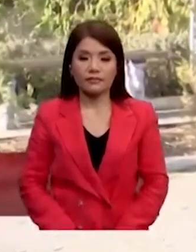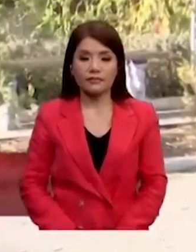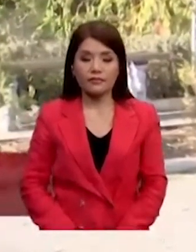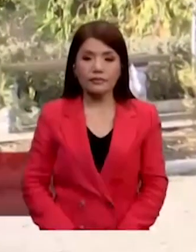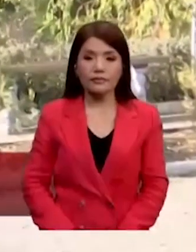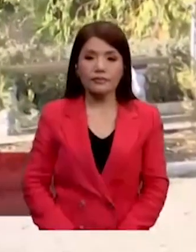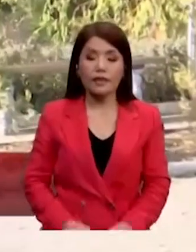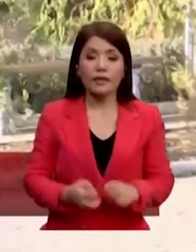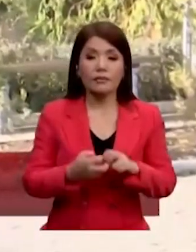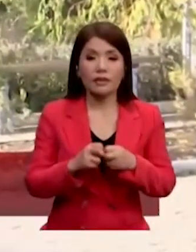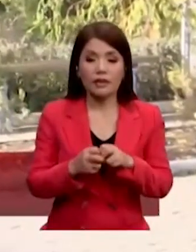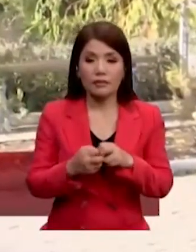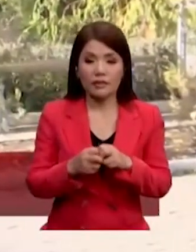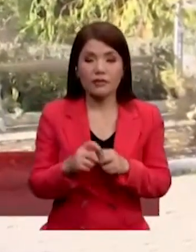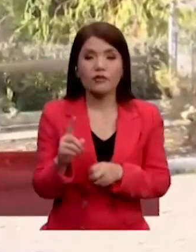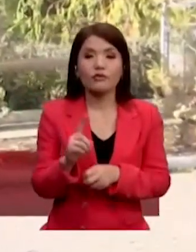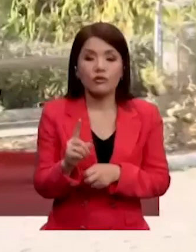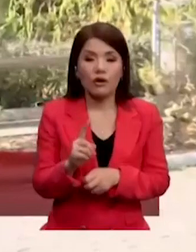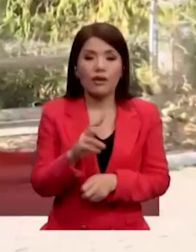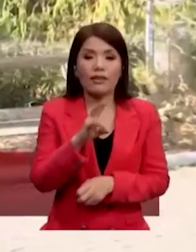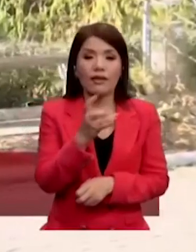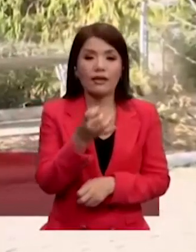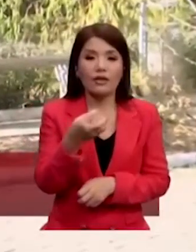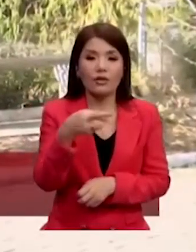Проблема бізде нейрохирургияны жауып тастапты.